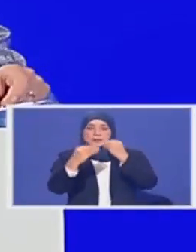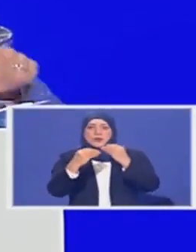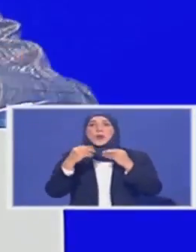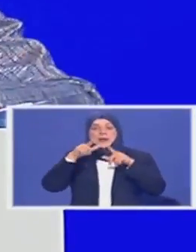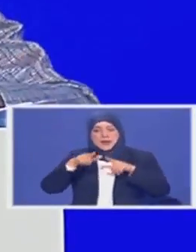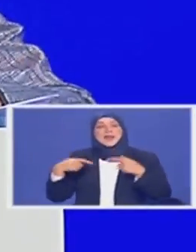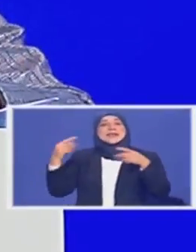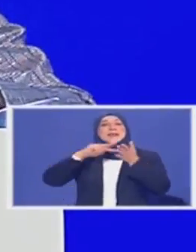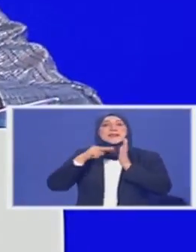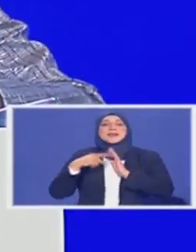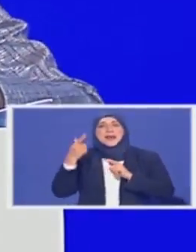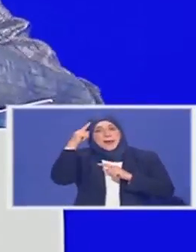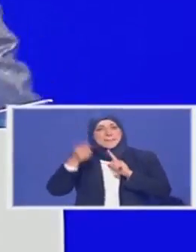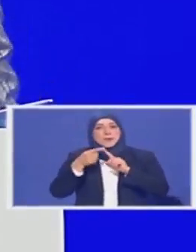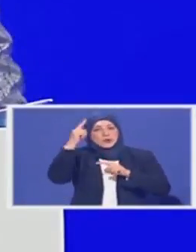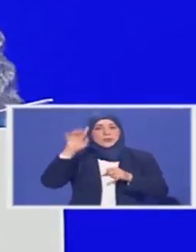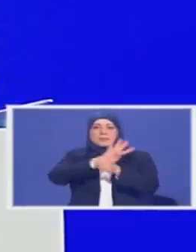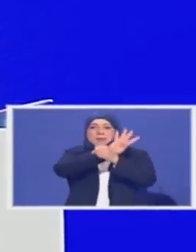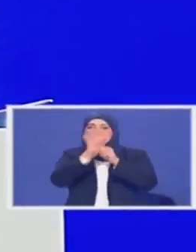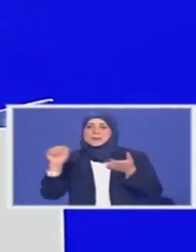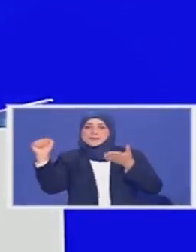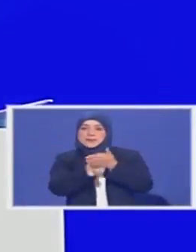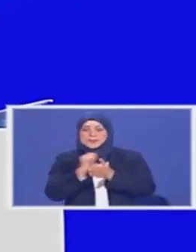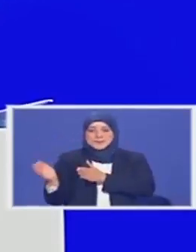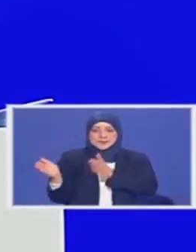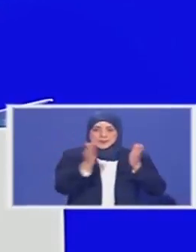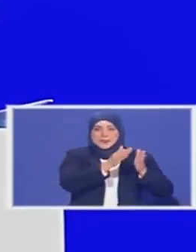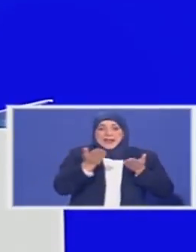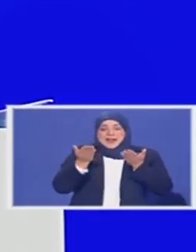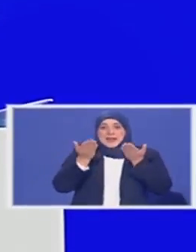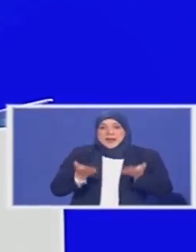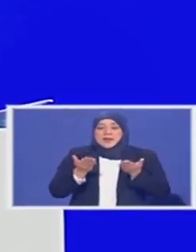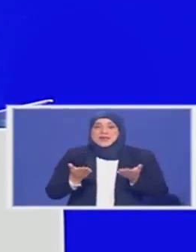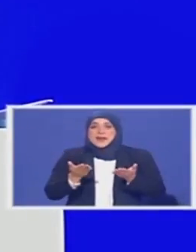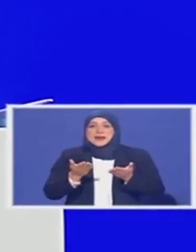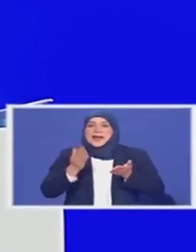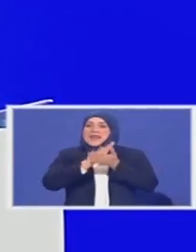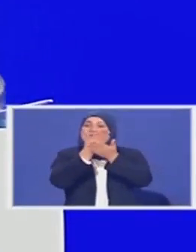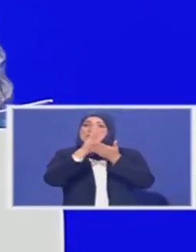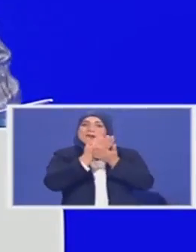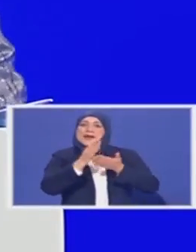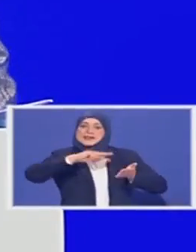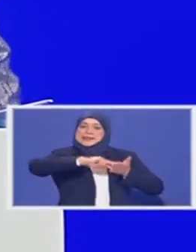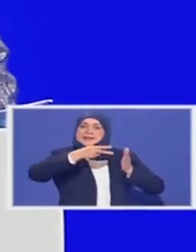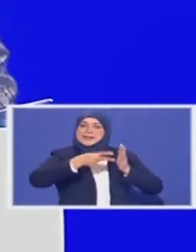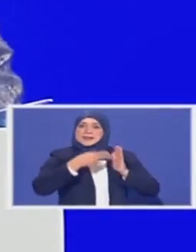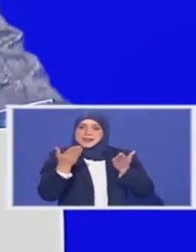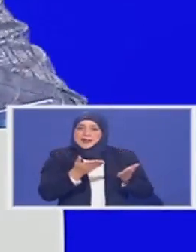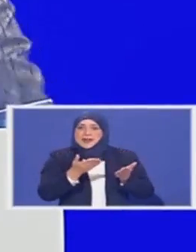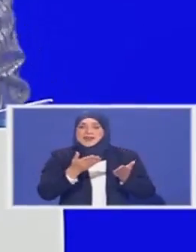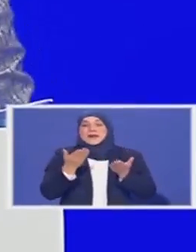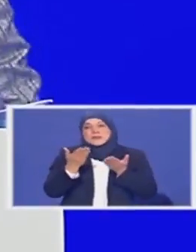المعادلة والتحكم في الوباء. لهذا معناها قمنا في إعداد الخطة هذه في مسار حاولنا باش